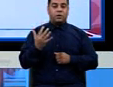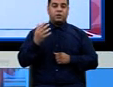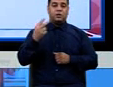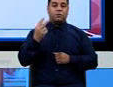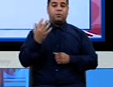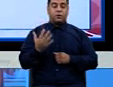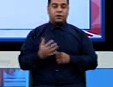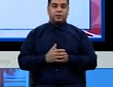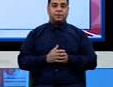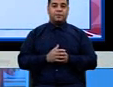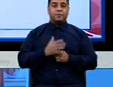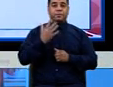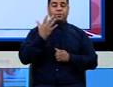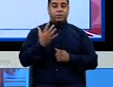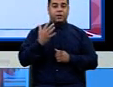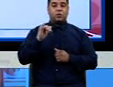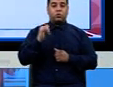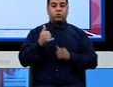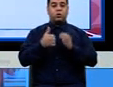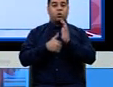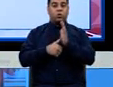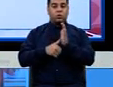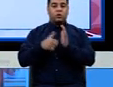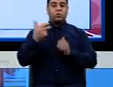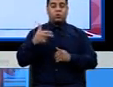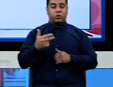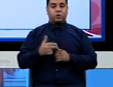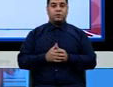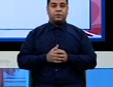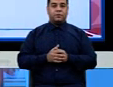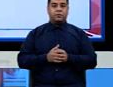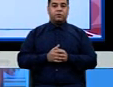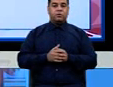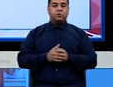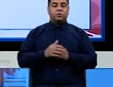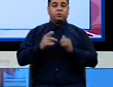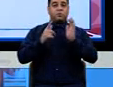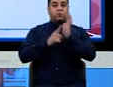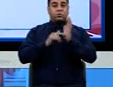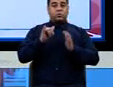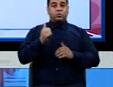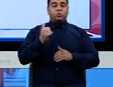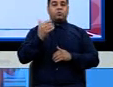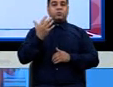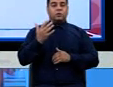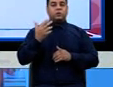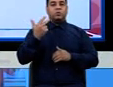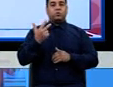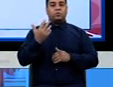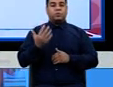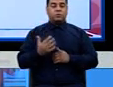ko'paytmasi 25. 5 va 6 ning ko'paytmasi 30. 5 va 7 ning